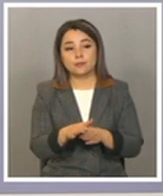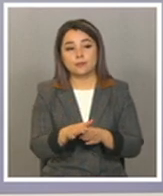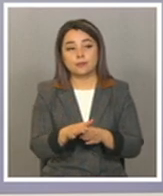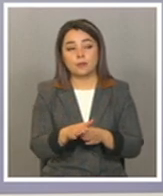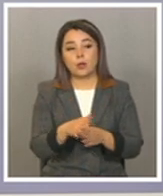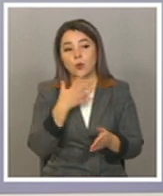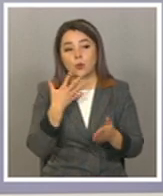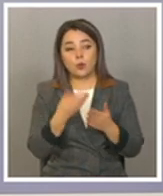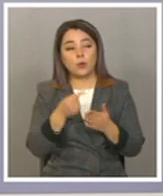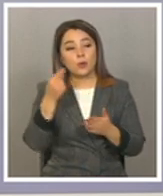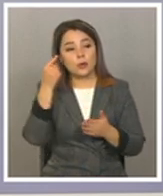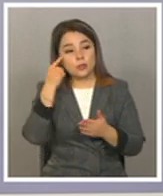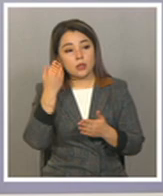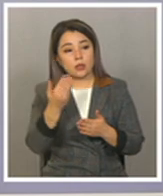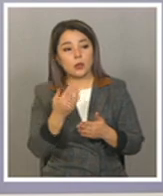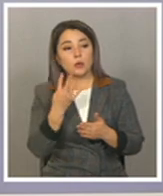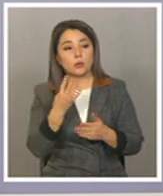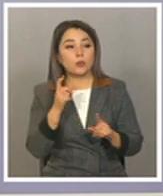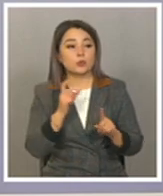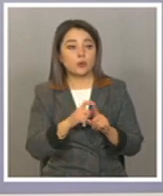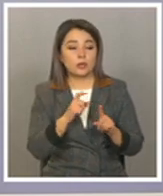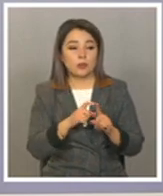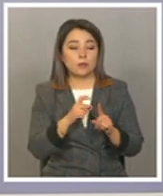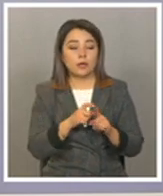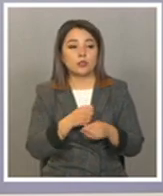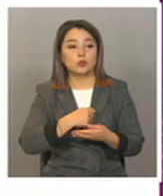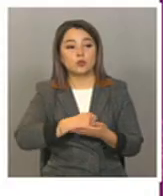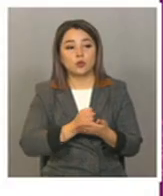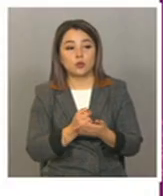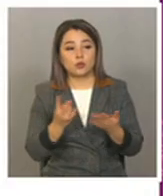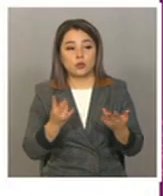өз ойыңызды төрт сөйлеммен түйіндеңіз.